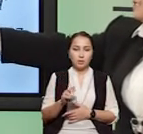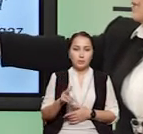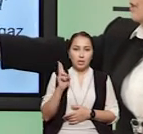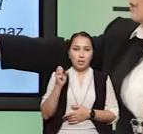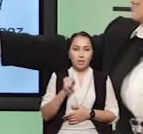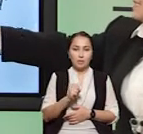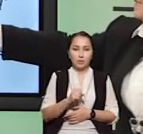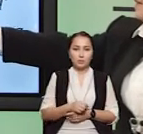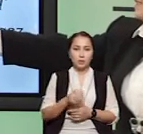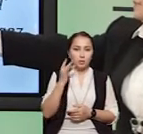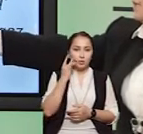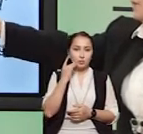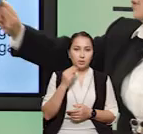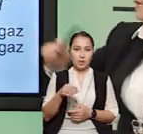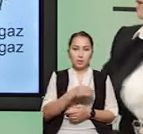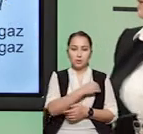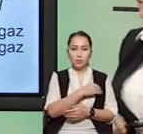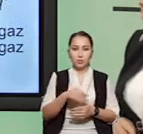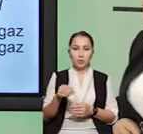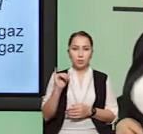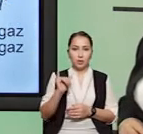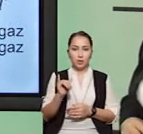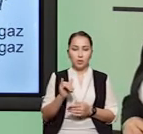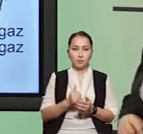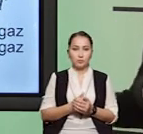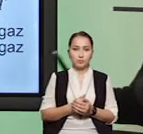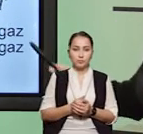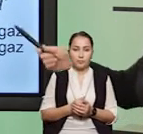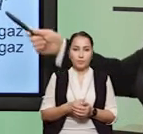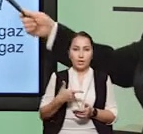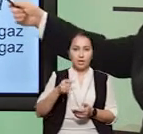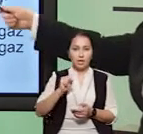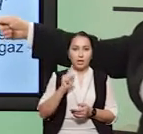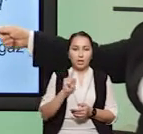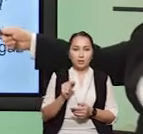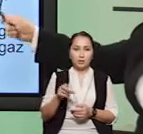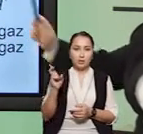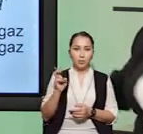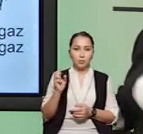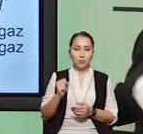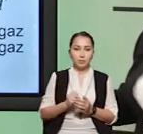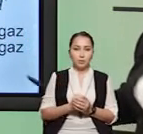K Boltzmann doimiysi va temperaturalarning ko'paytmasiga. Demak, gazni bosimi